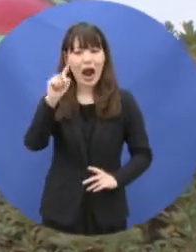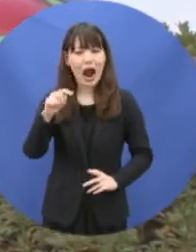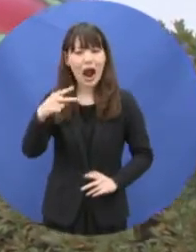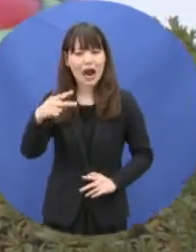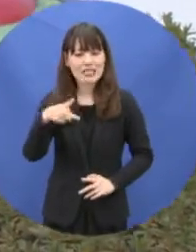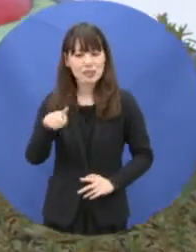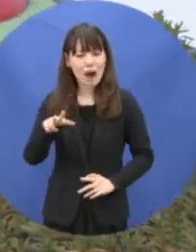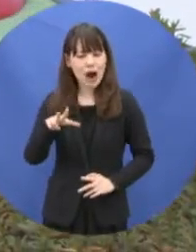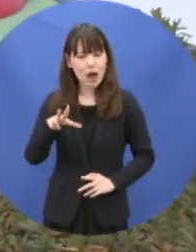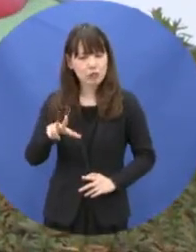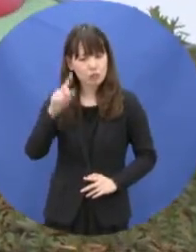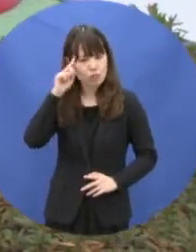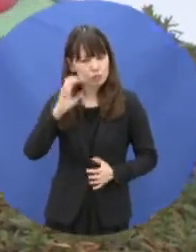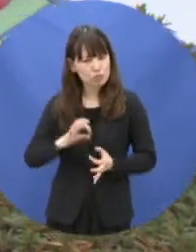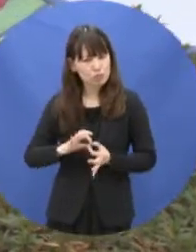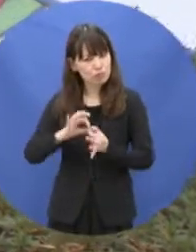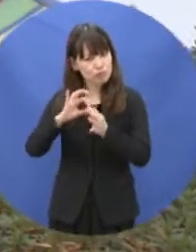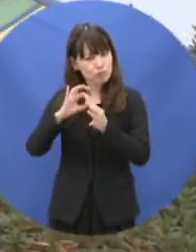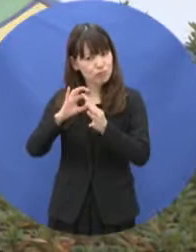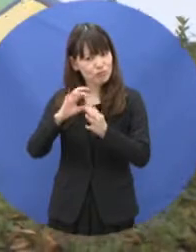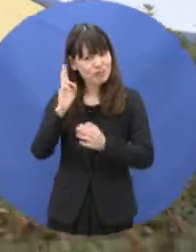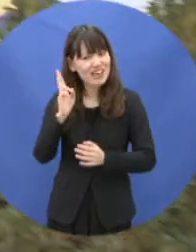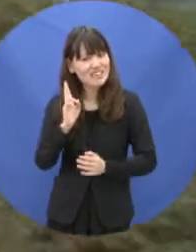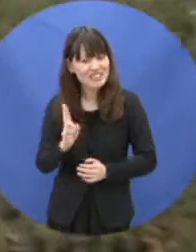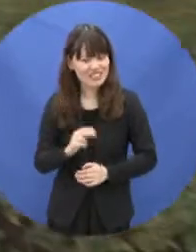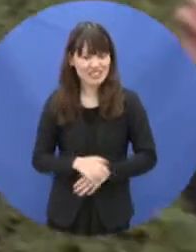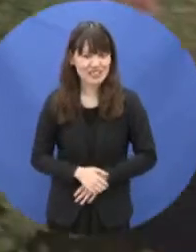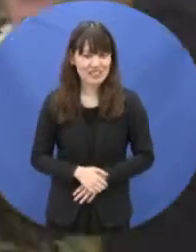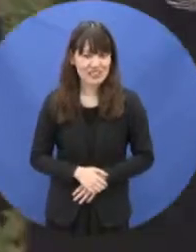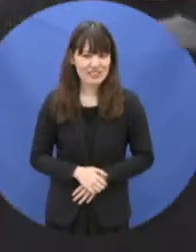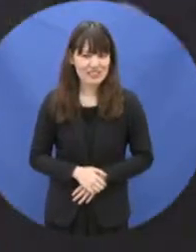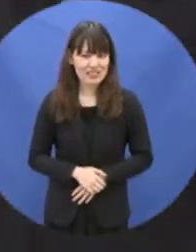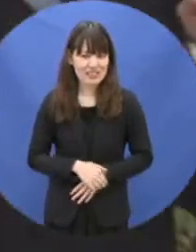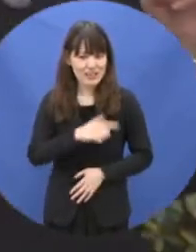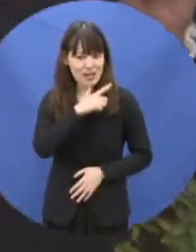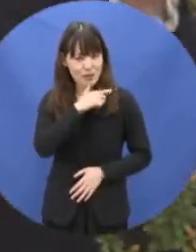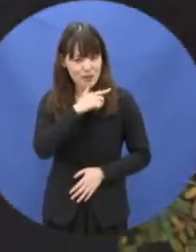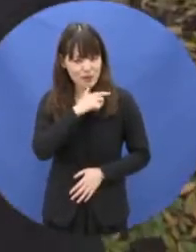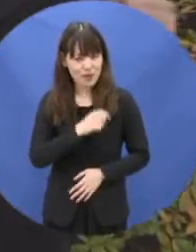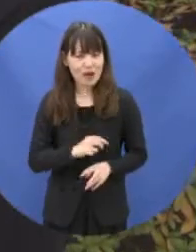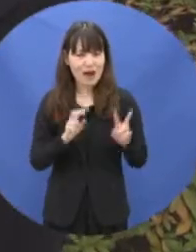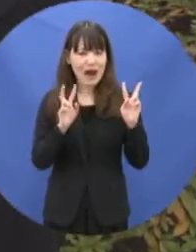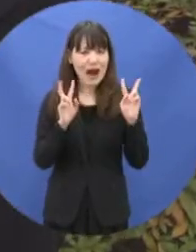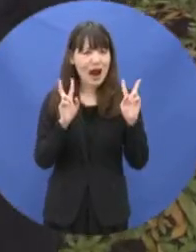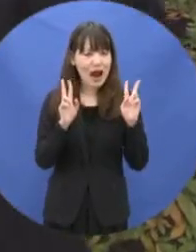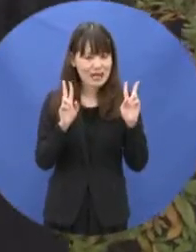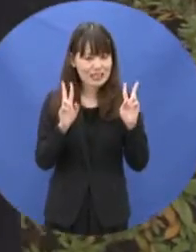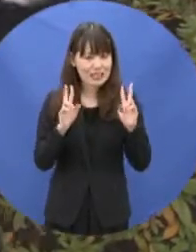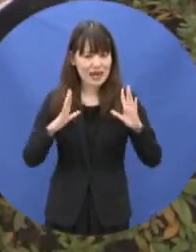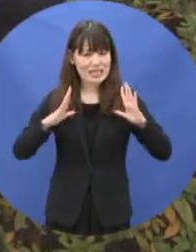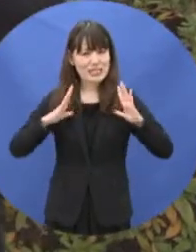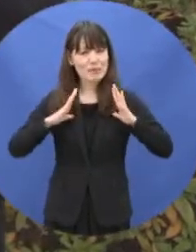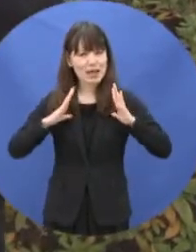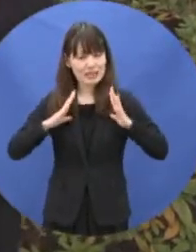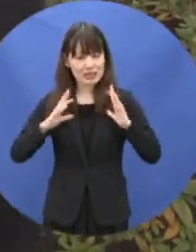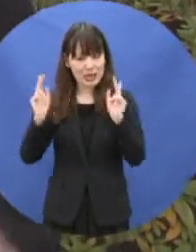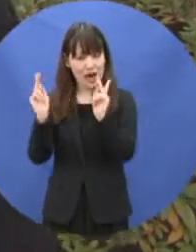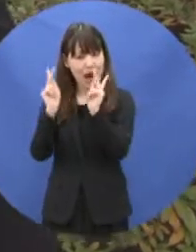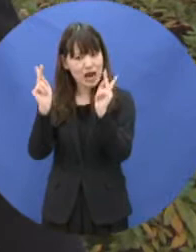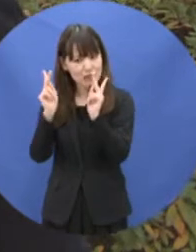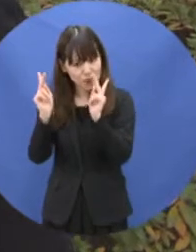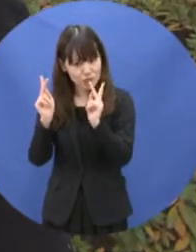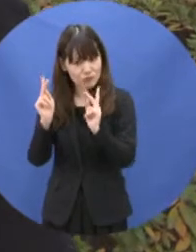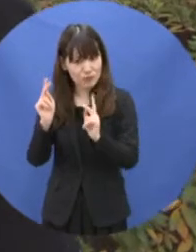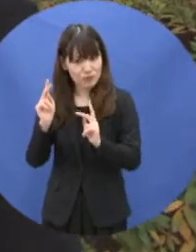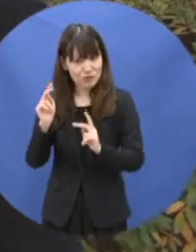ニバルになったというエピソードもあるそうです。 なるほど、このカニがイバってカーニバル、はい、ダジャレ